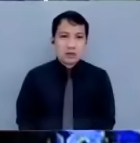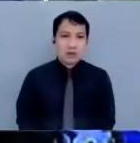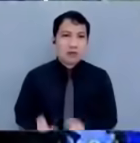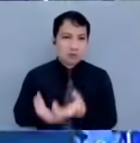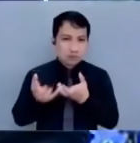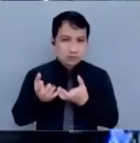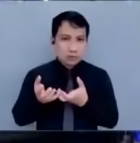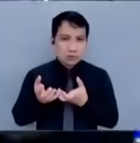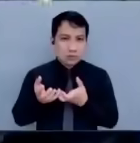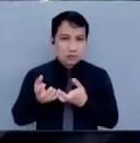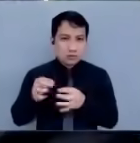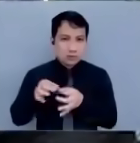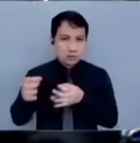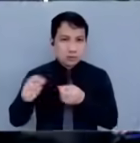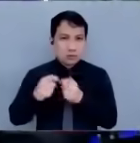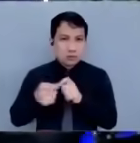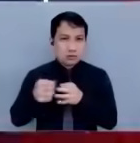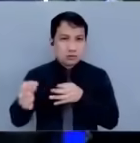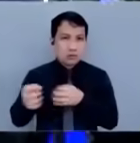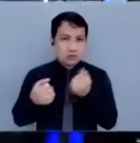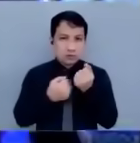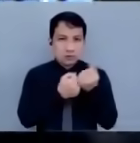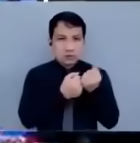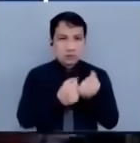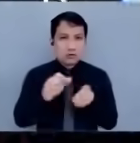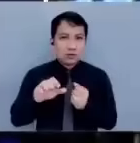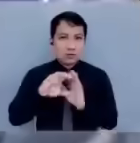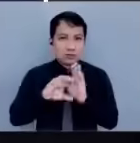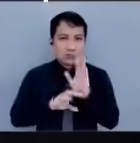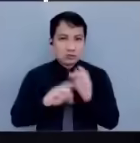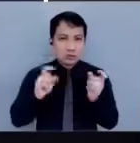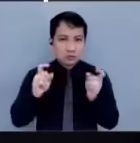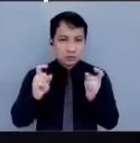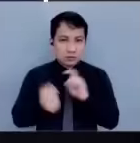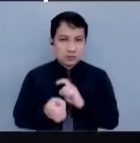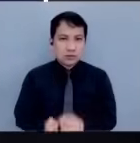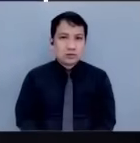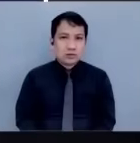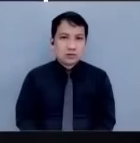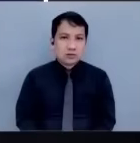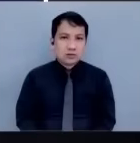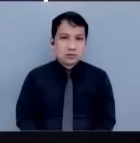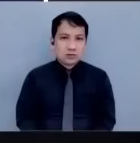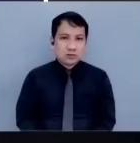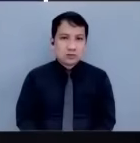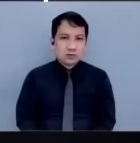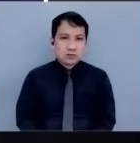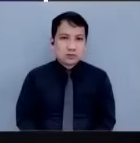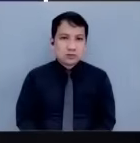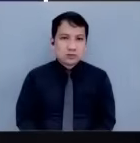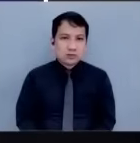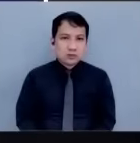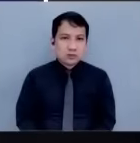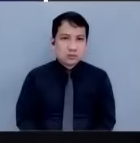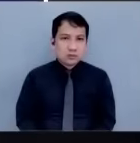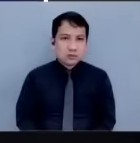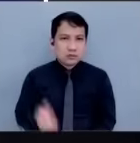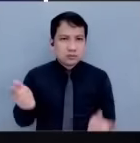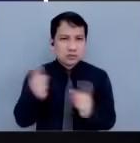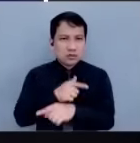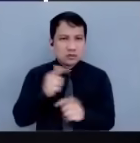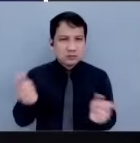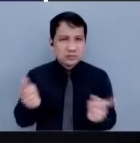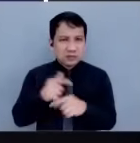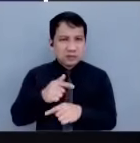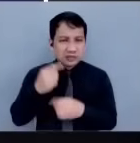term extension, kaya suportado niya ang charter change. Nako-confuse kasi ako sa KPRRD, papalit-palit eh.